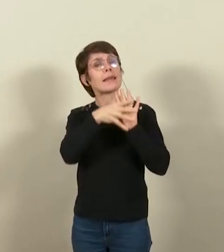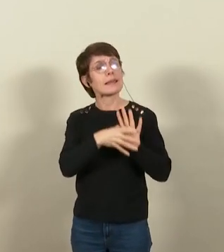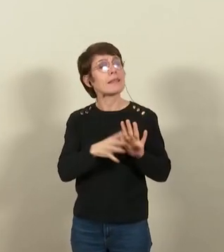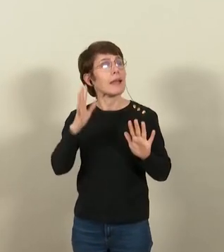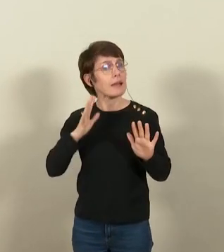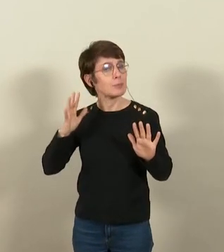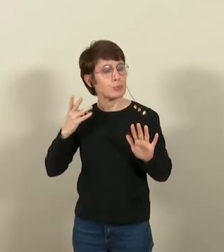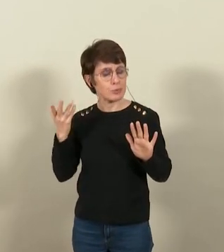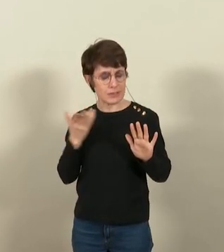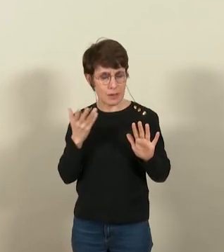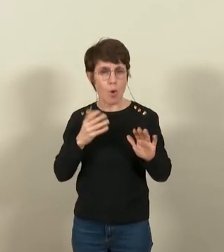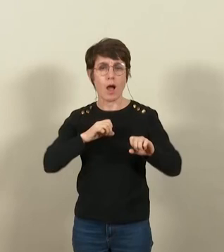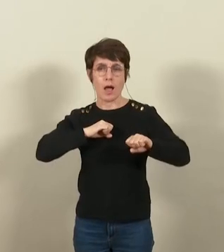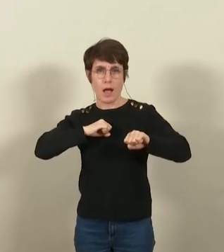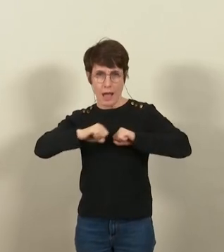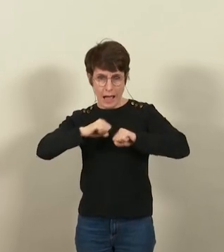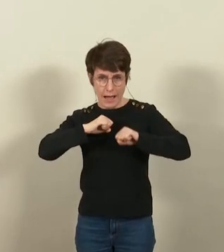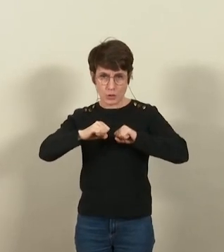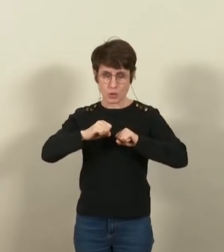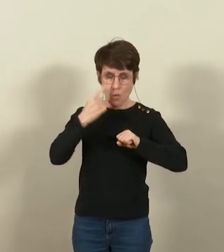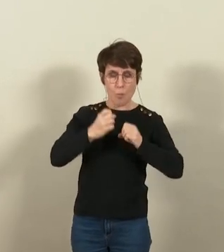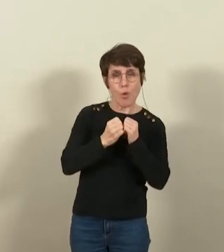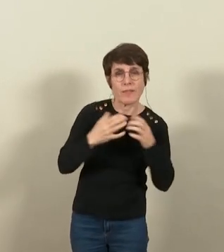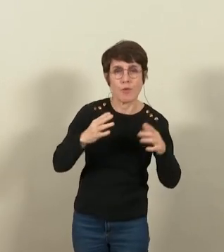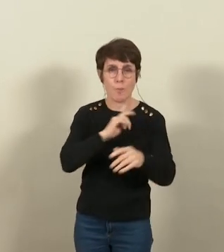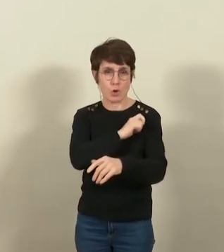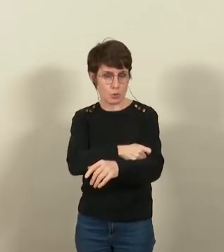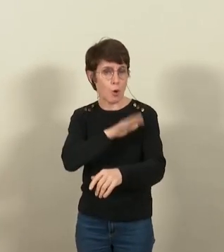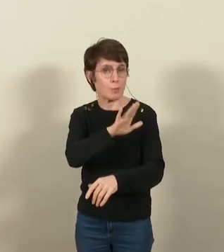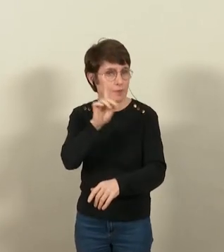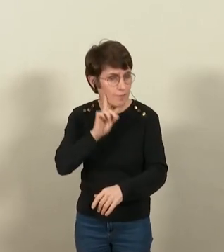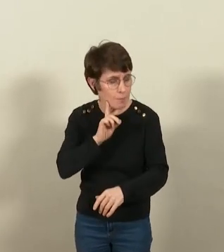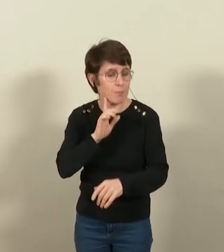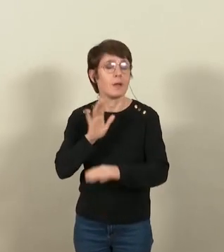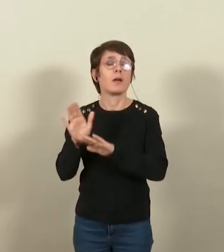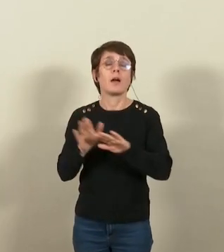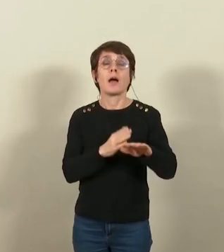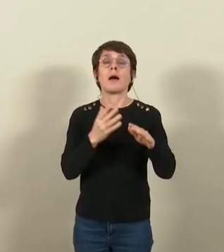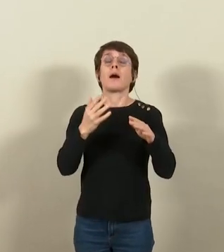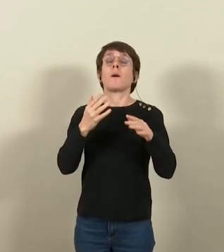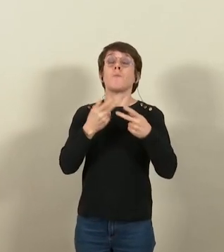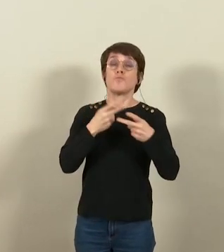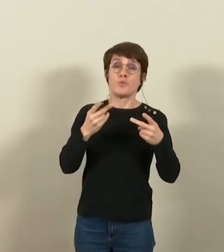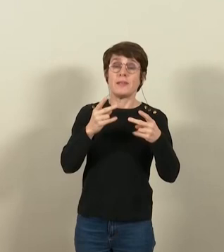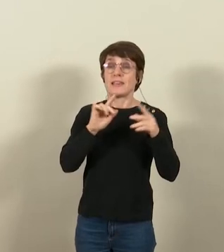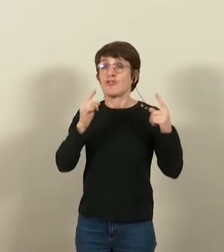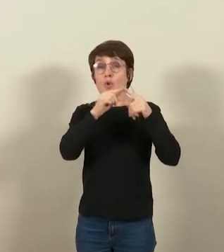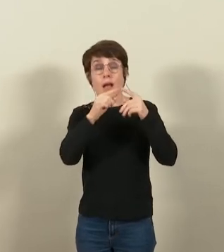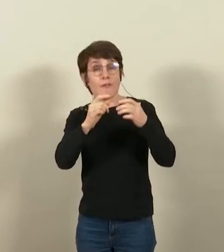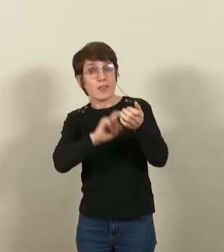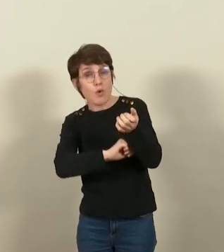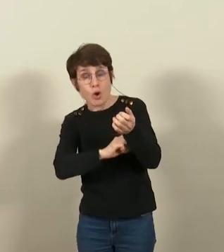d'époque c'était l'action donc au développement pour le sport féminin c'était l'action visant donc la mixité du public géographique social et